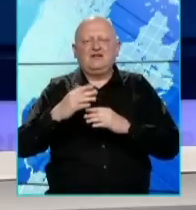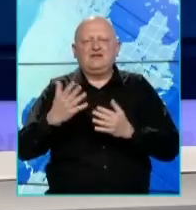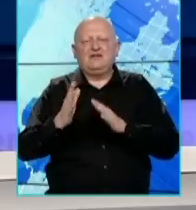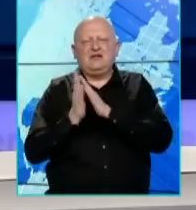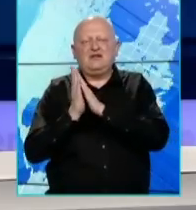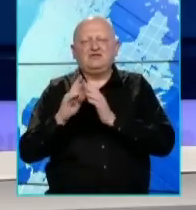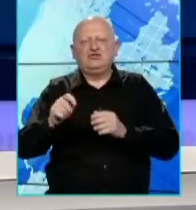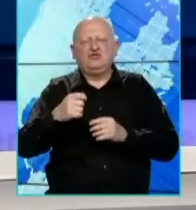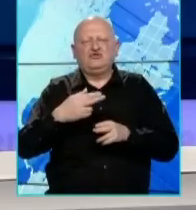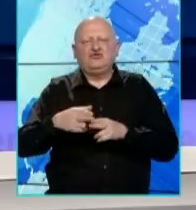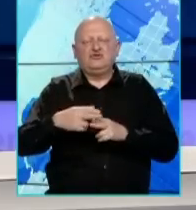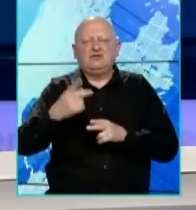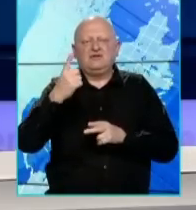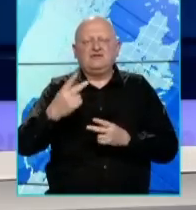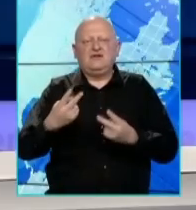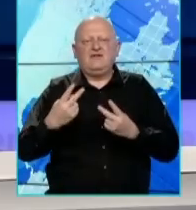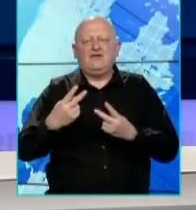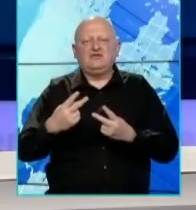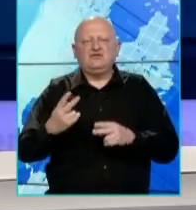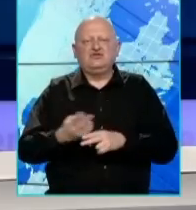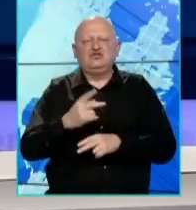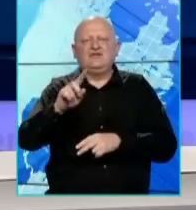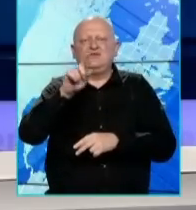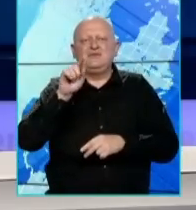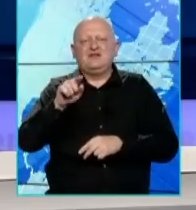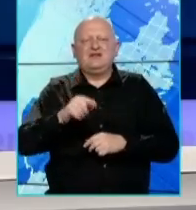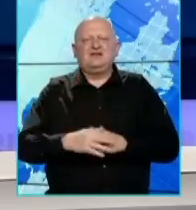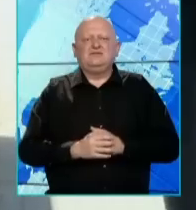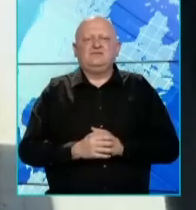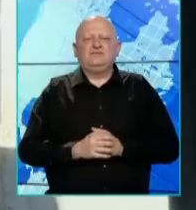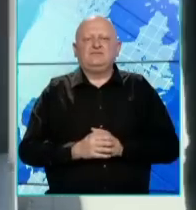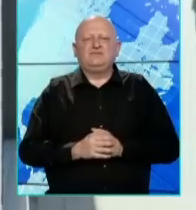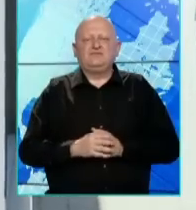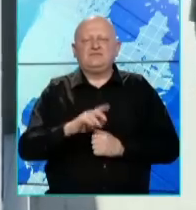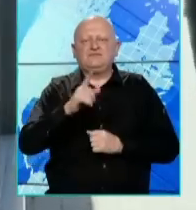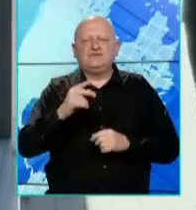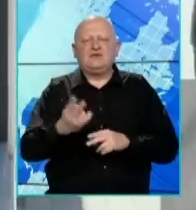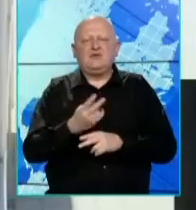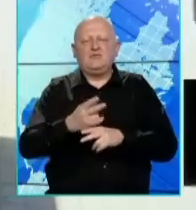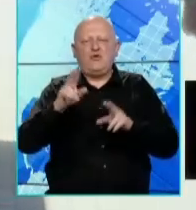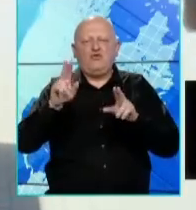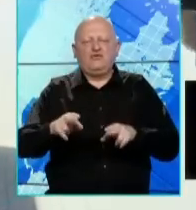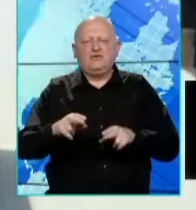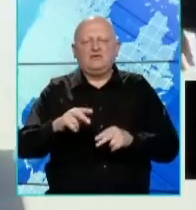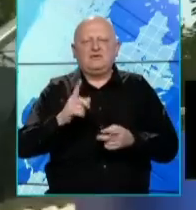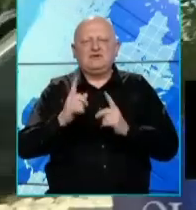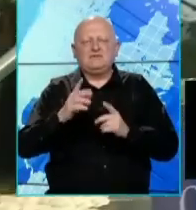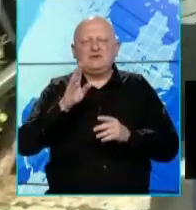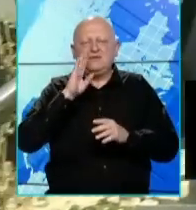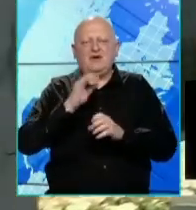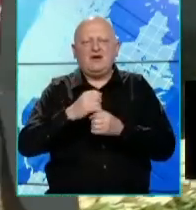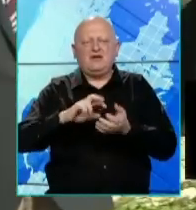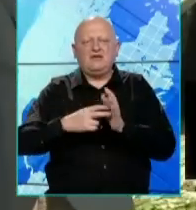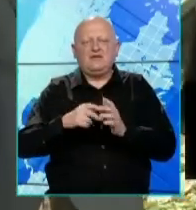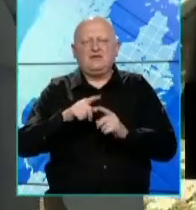leži ključ rješenja za jedno od najvažnijih državnih pitanja? Pitanje državne imovine ispit je za BH